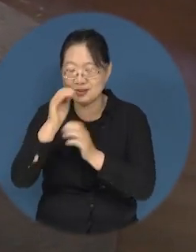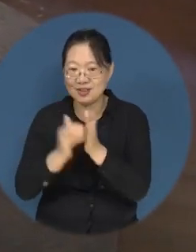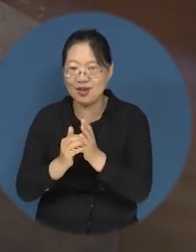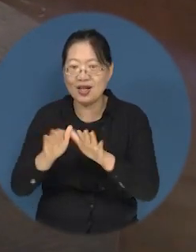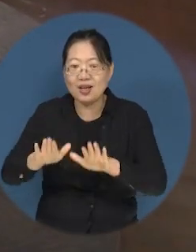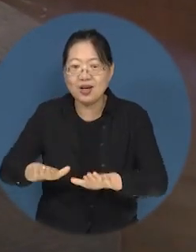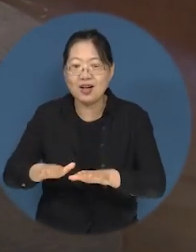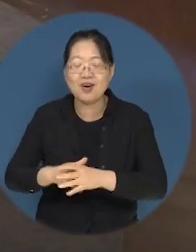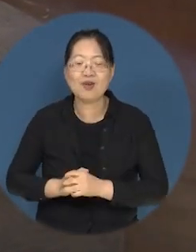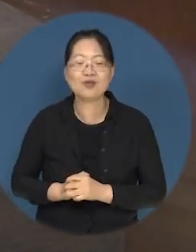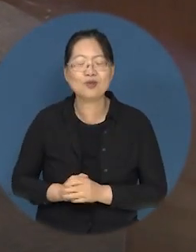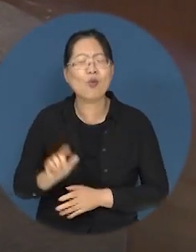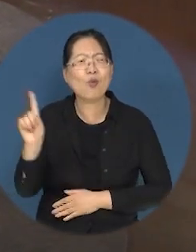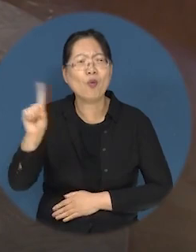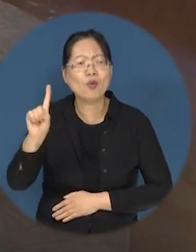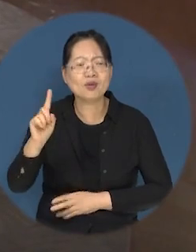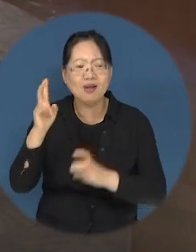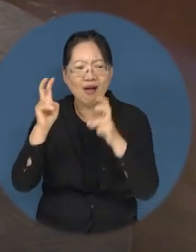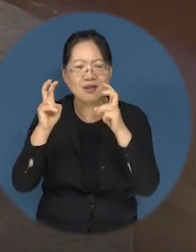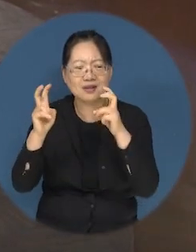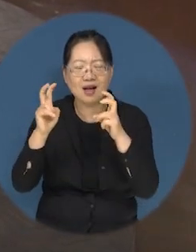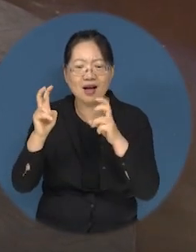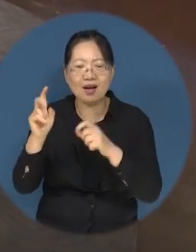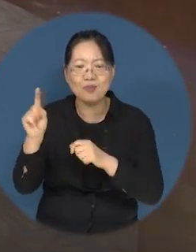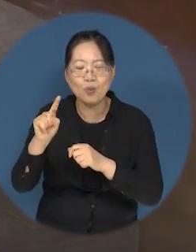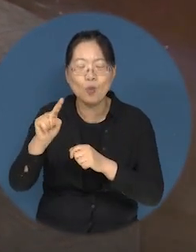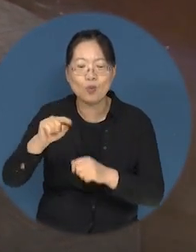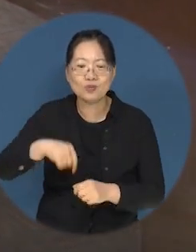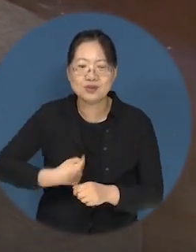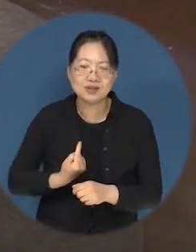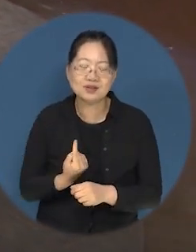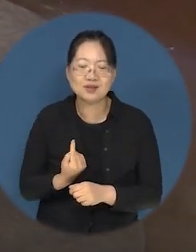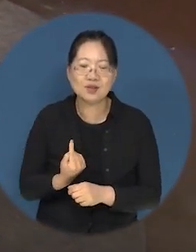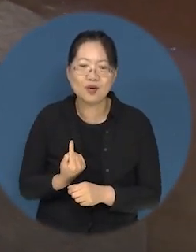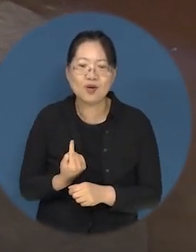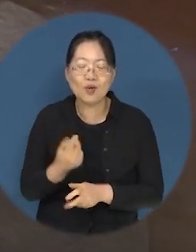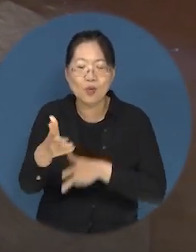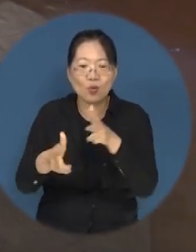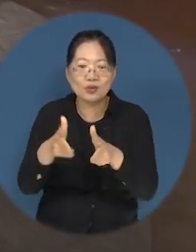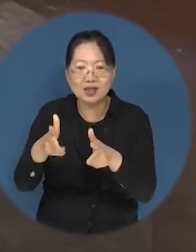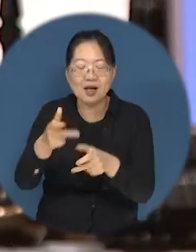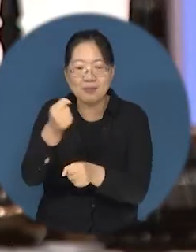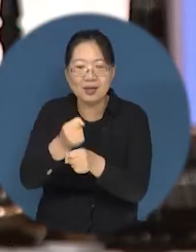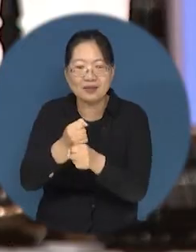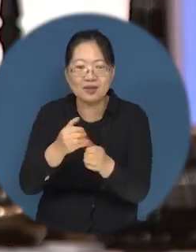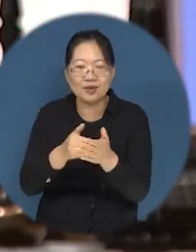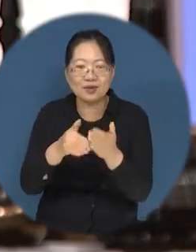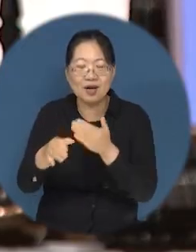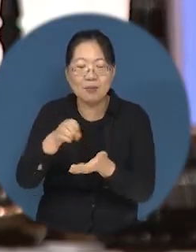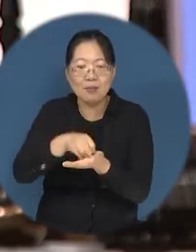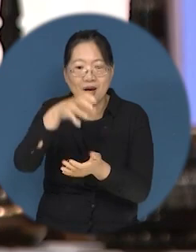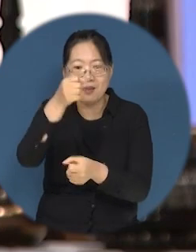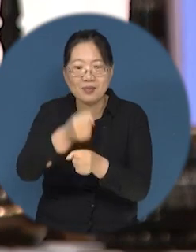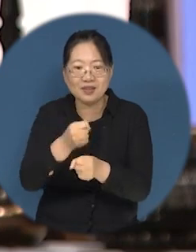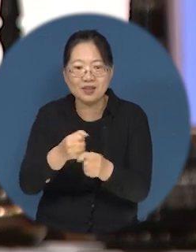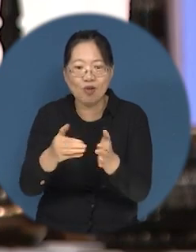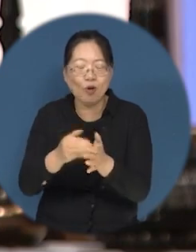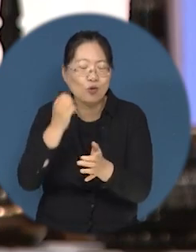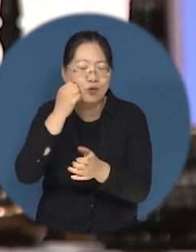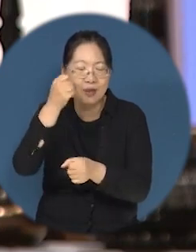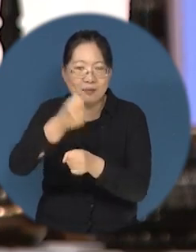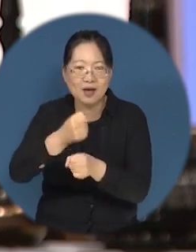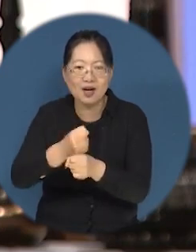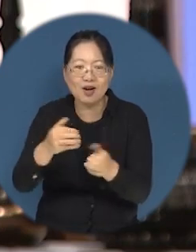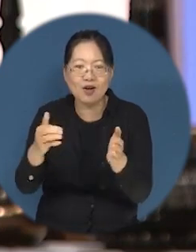그다음에 요번에 뭐 삼성전자 그 자회사 같은 경우는 자체적으로 그 공장 만들어서 빵 만들어서 쿠키 만들어서